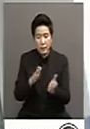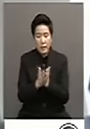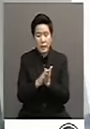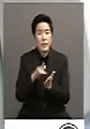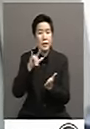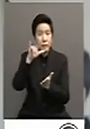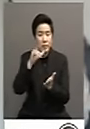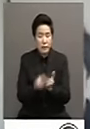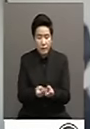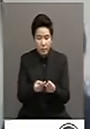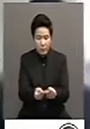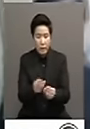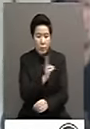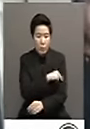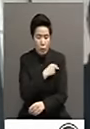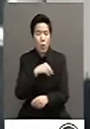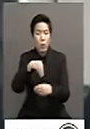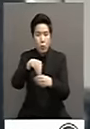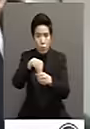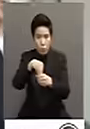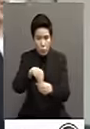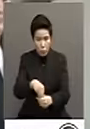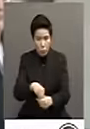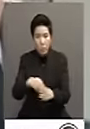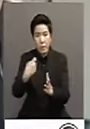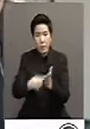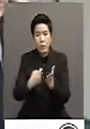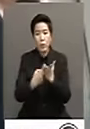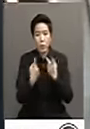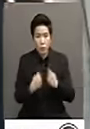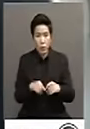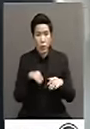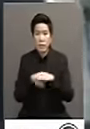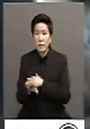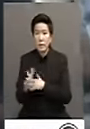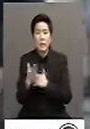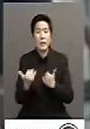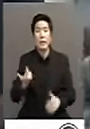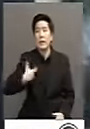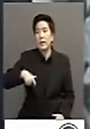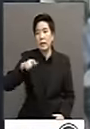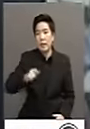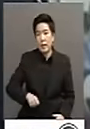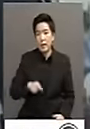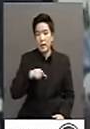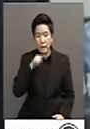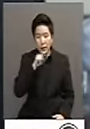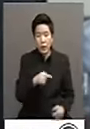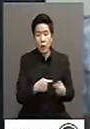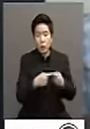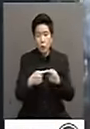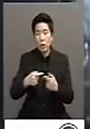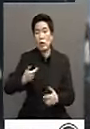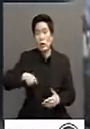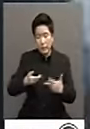างไปหลักประกันว่าตัวหมอนิ่มตัวผู้ที่จะประกันตัวจะไม่หลบหนีและศาลมีคำสั่งส่งต่อให้ศาลอุทธรณ์พิจารณา